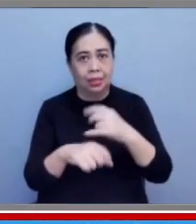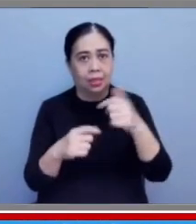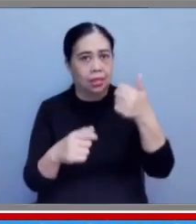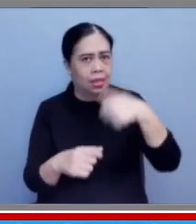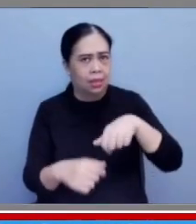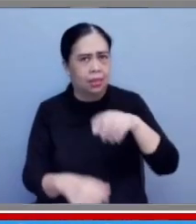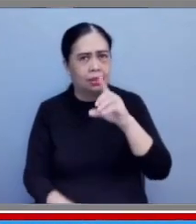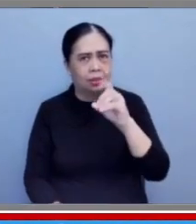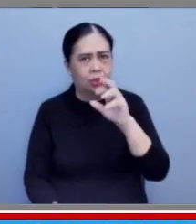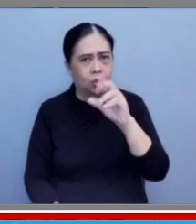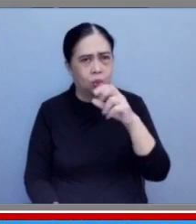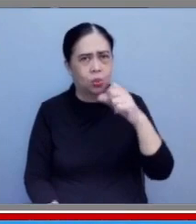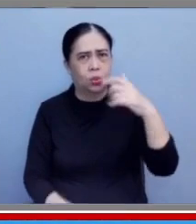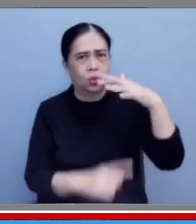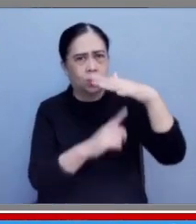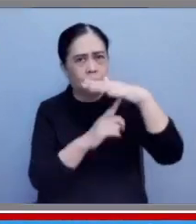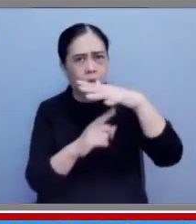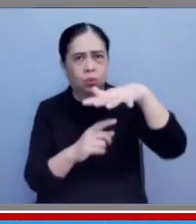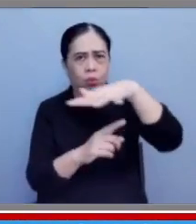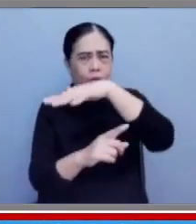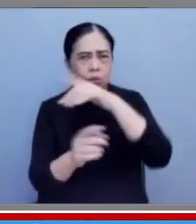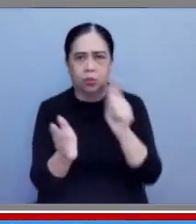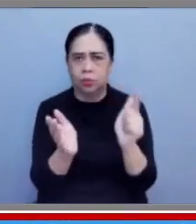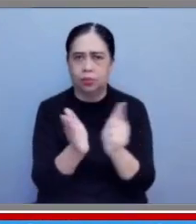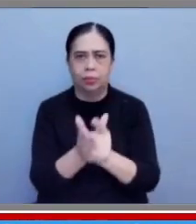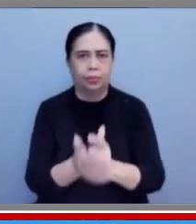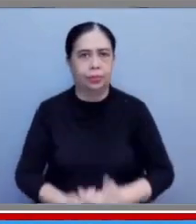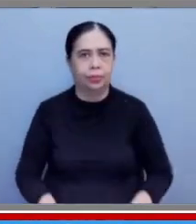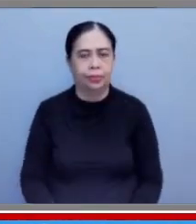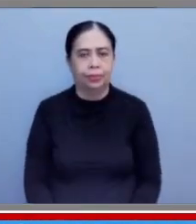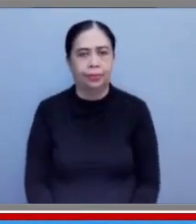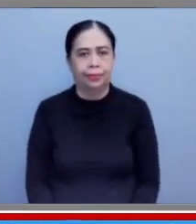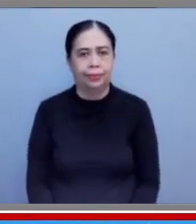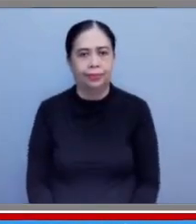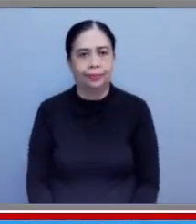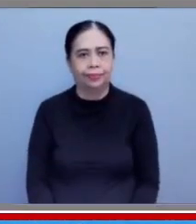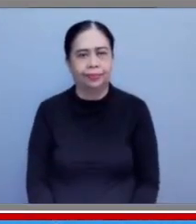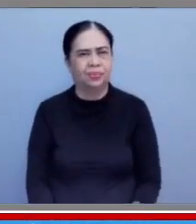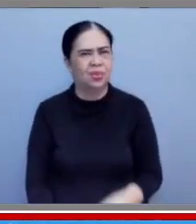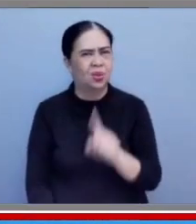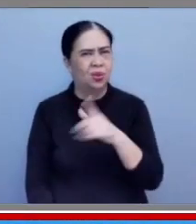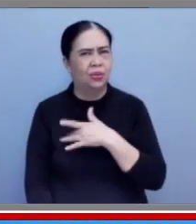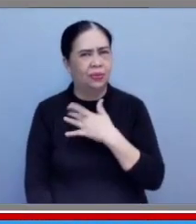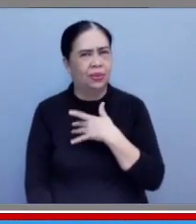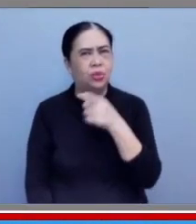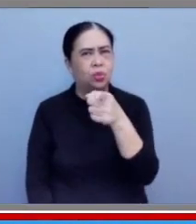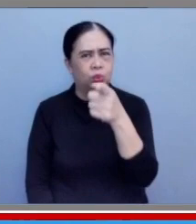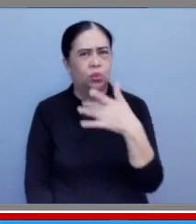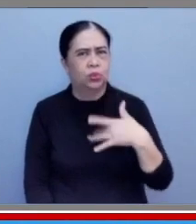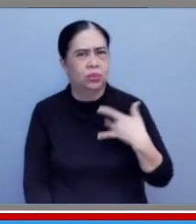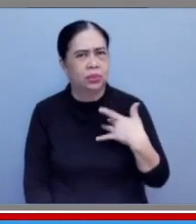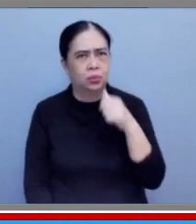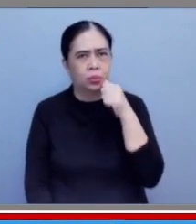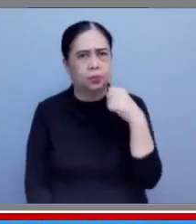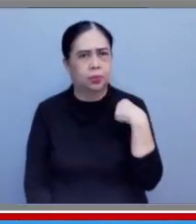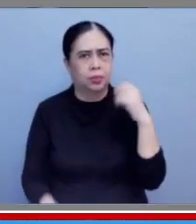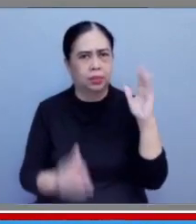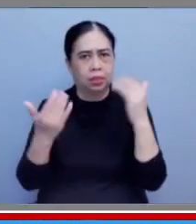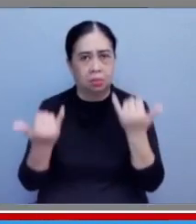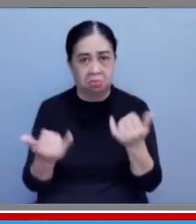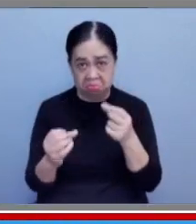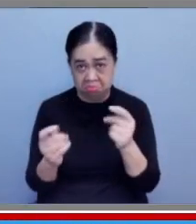aircraft malapit dito balik SAO Raffy Denis Ano bang pakiramdam mo diyan ngayon kung para kahapon bumubuti na ba yung lagay